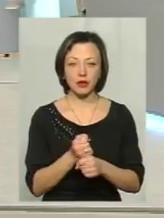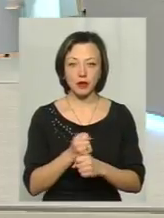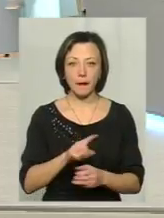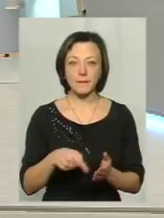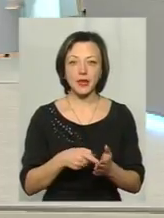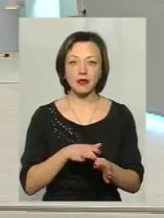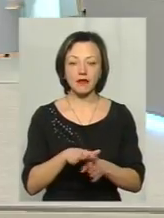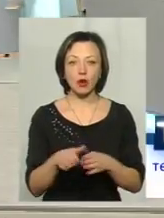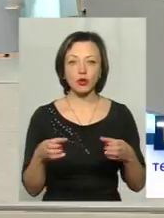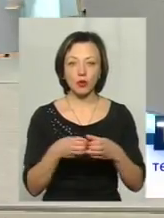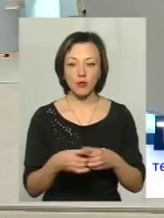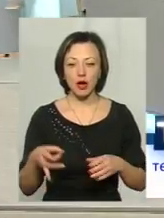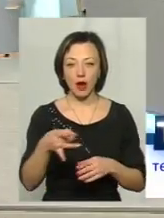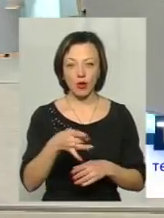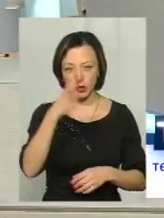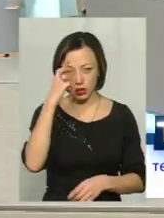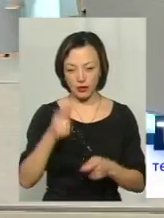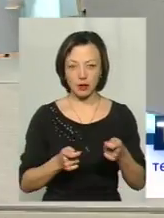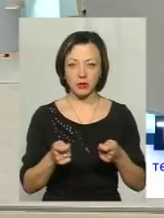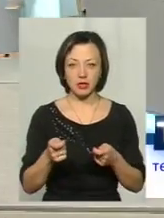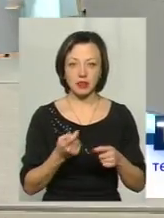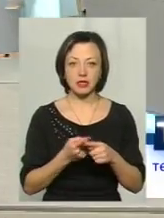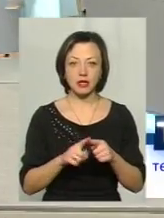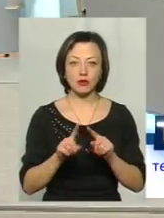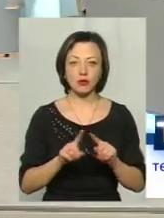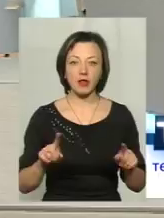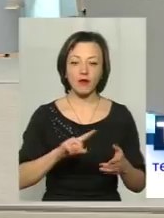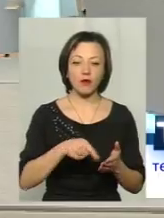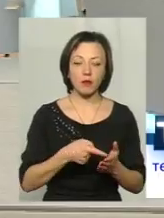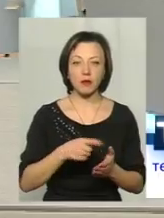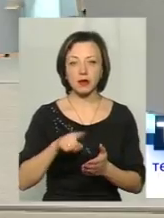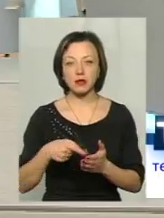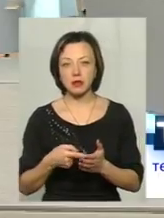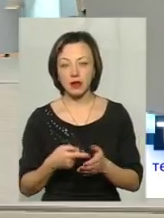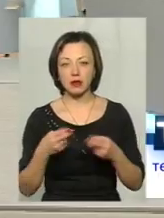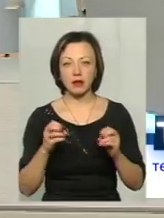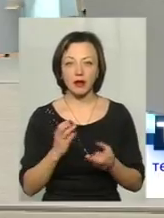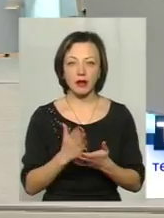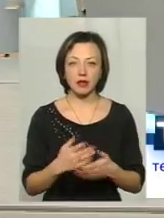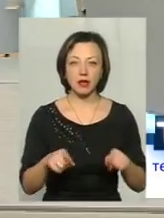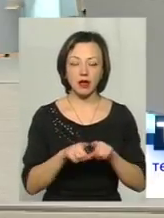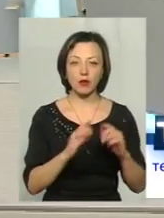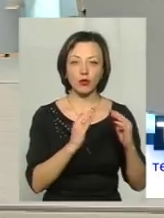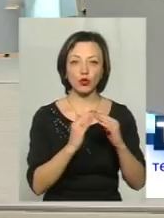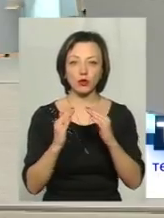міськвиконкомісі працюють районні державні адміністрації. Ну, це особливо в городах, де є такі будинки.